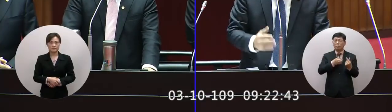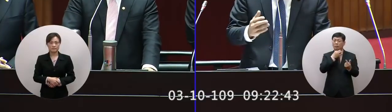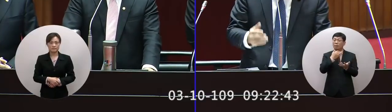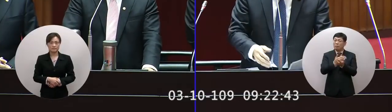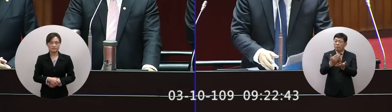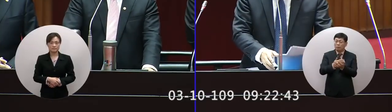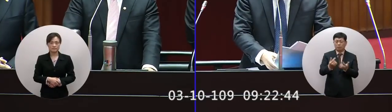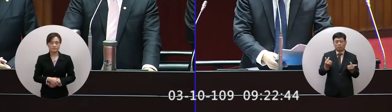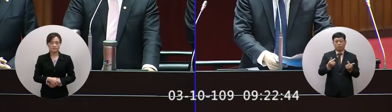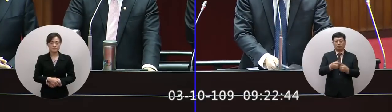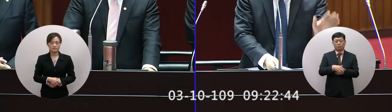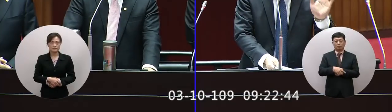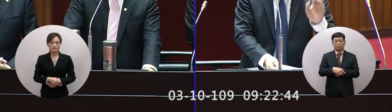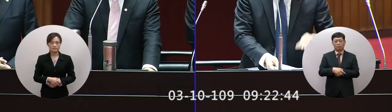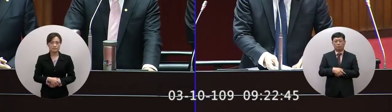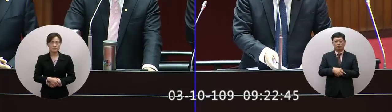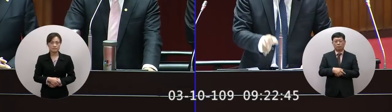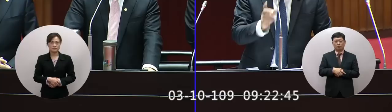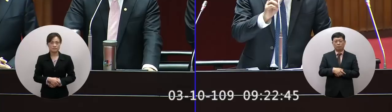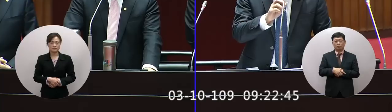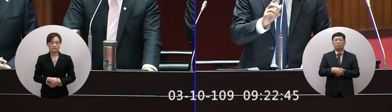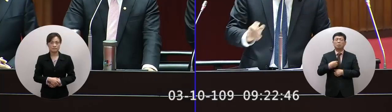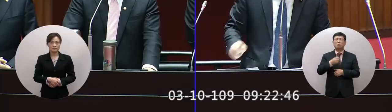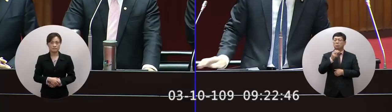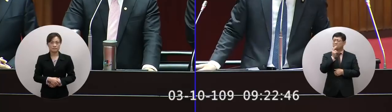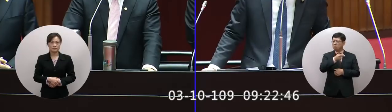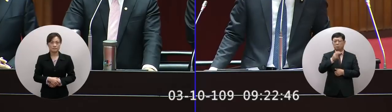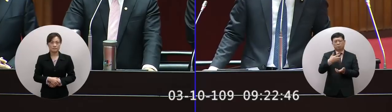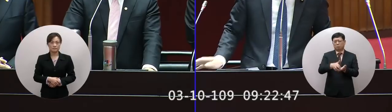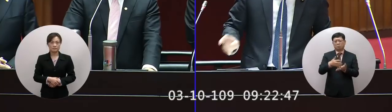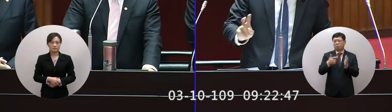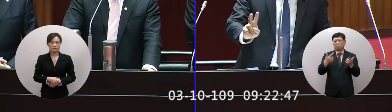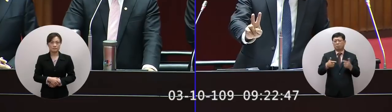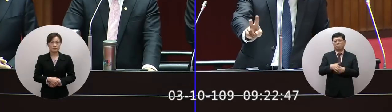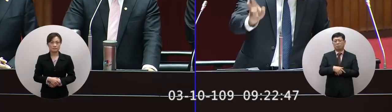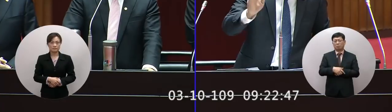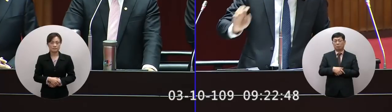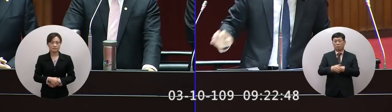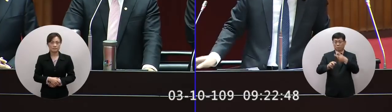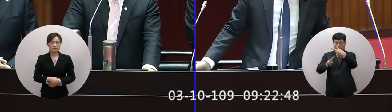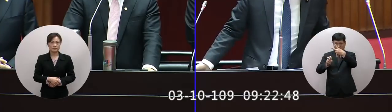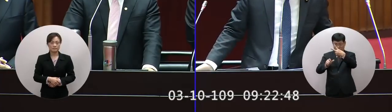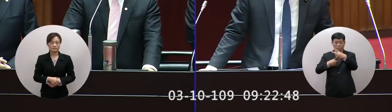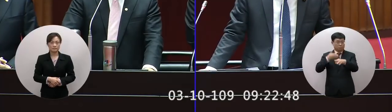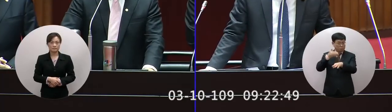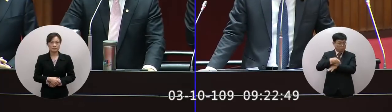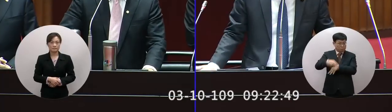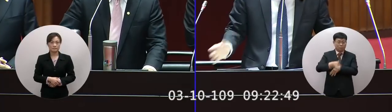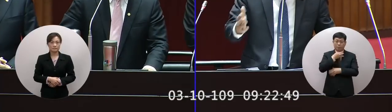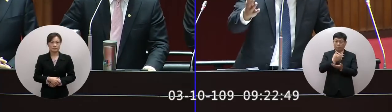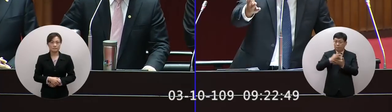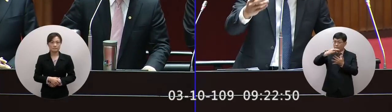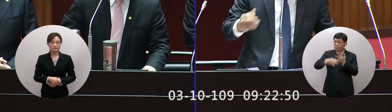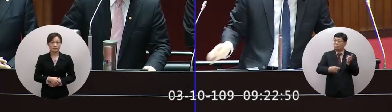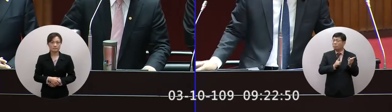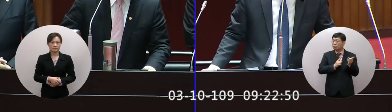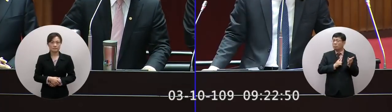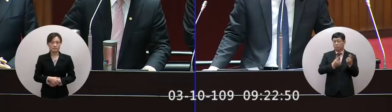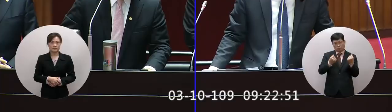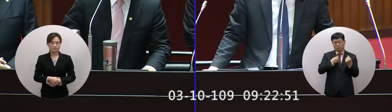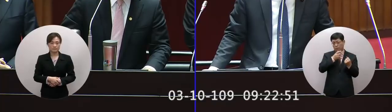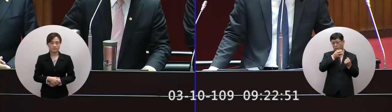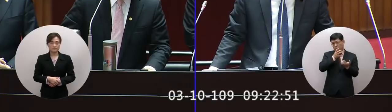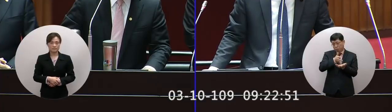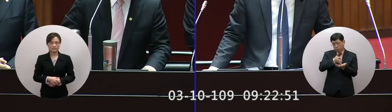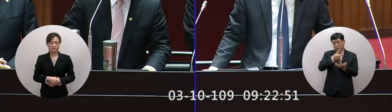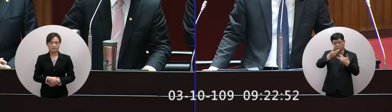上面，不要讲说这个我要求太多了。2月25号通过纾困条例，您自己口头也